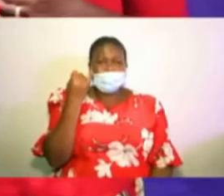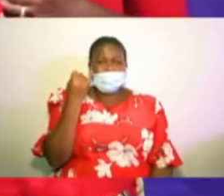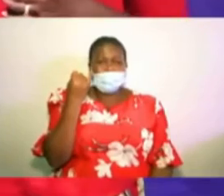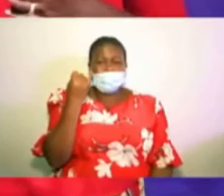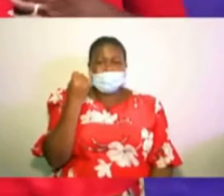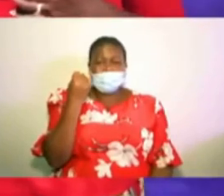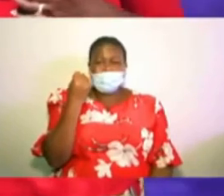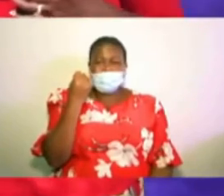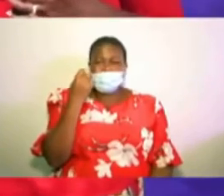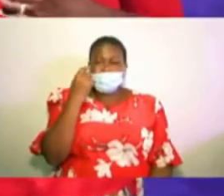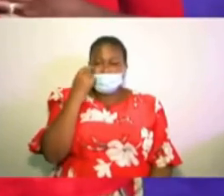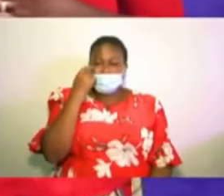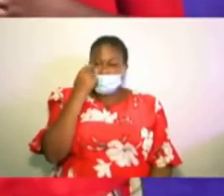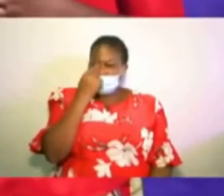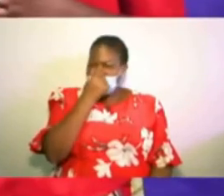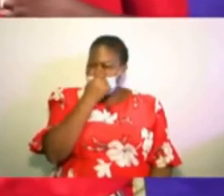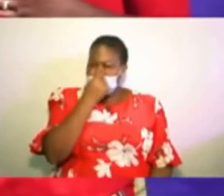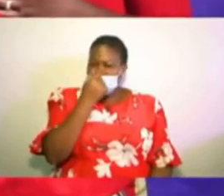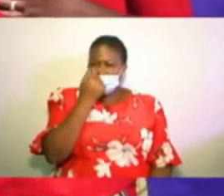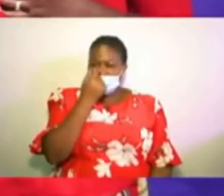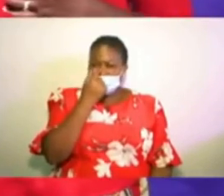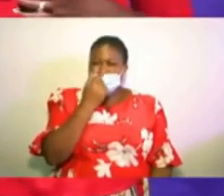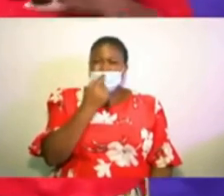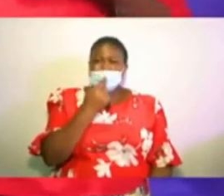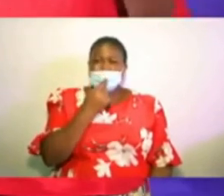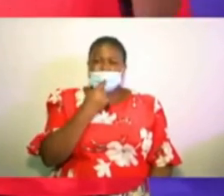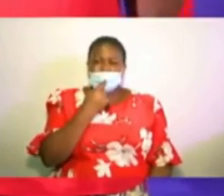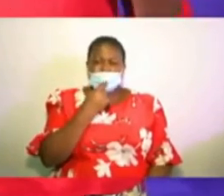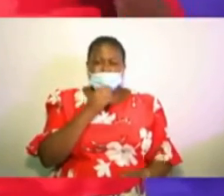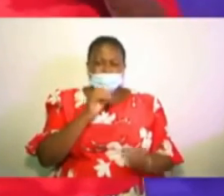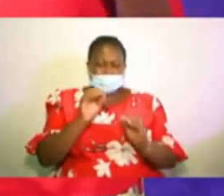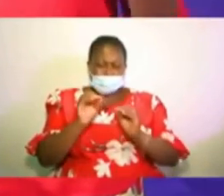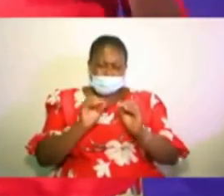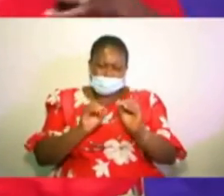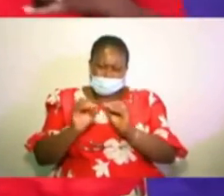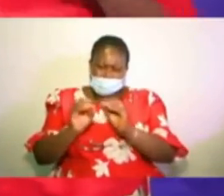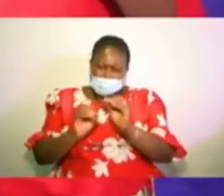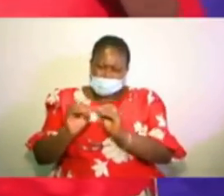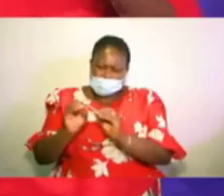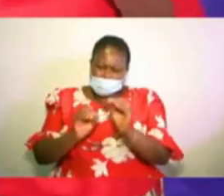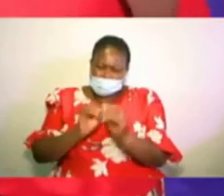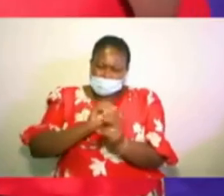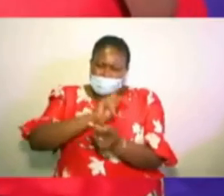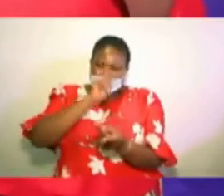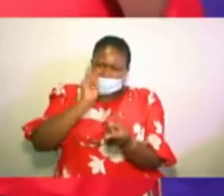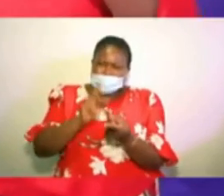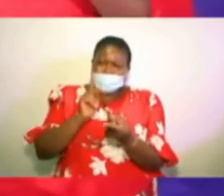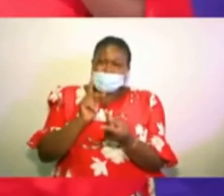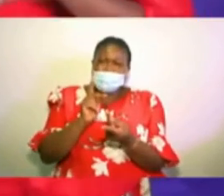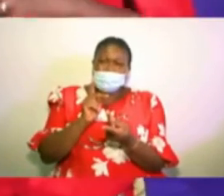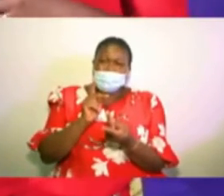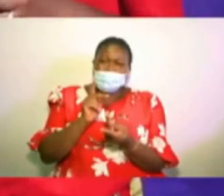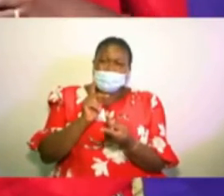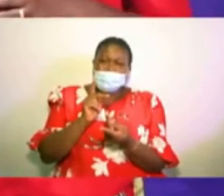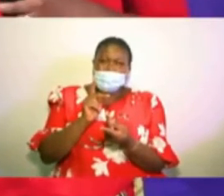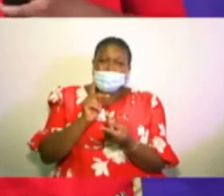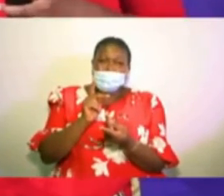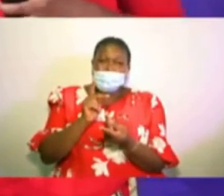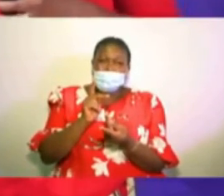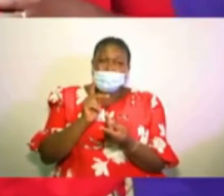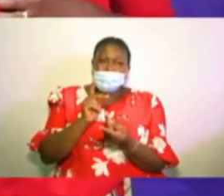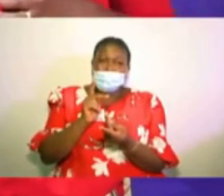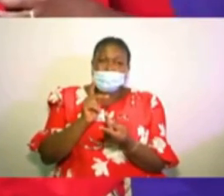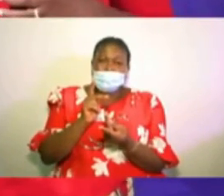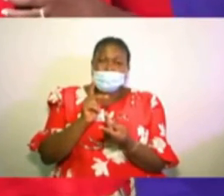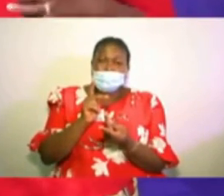eyes, the nose, the mouth, everything in their rightful places. Que ce soit les yeux, les oreilles, la bouche, tout se trouve au bon endroit. But